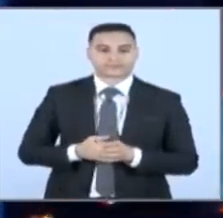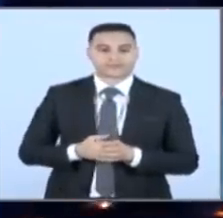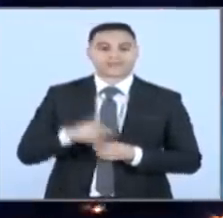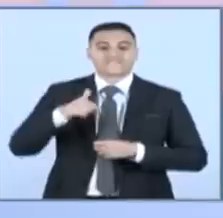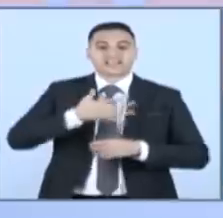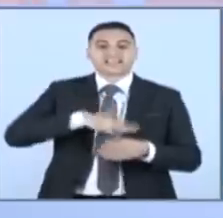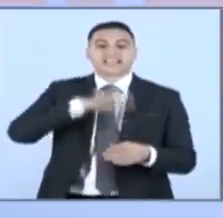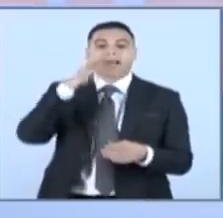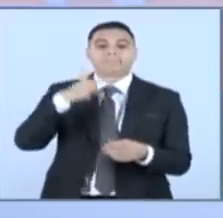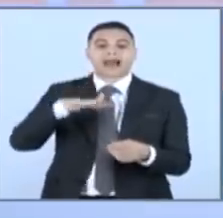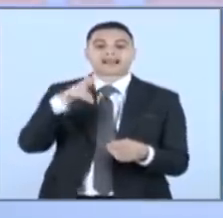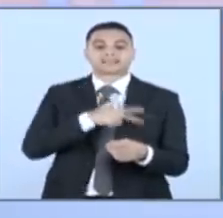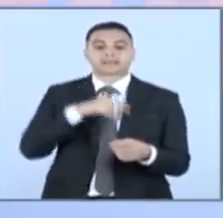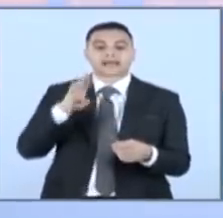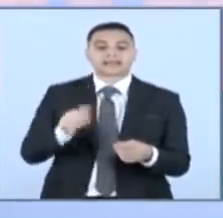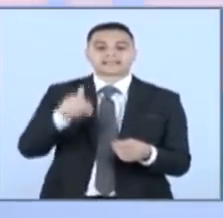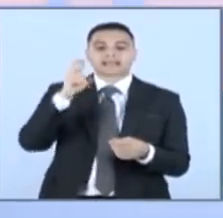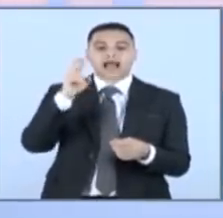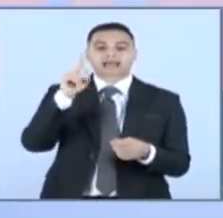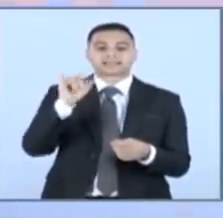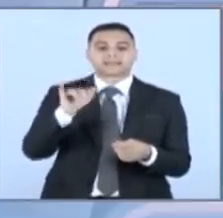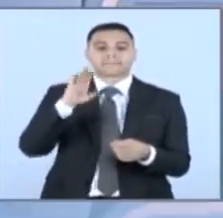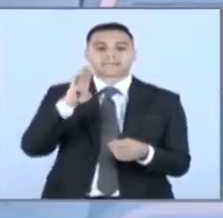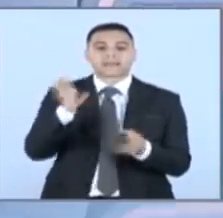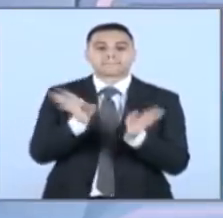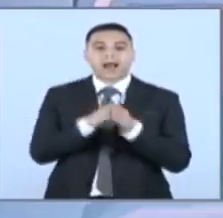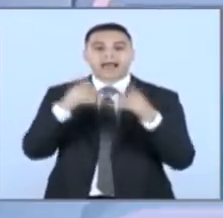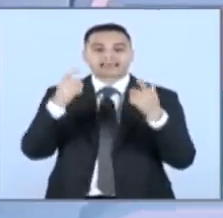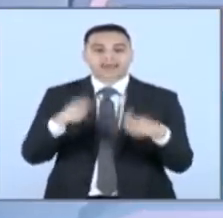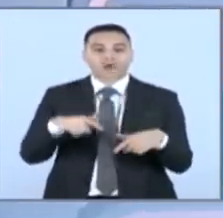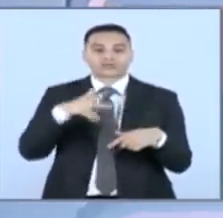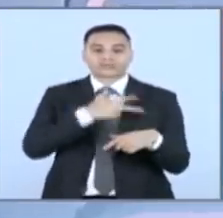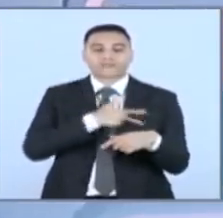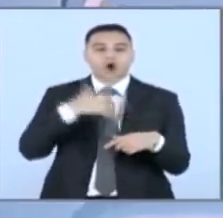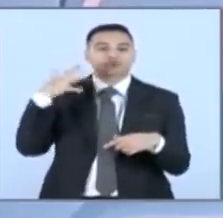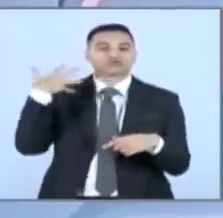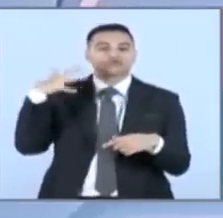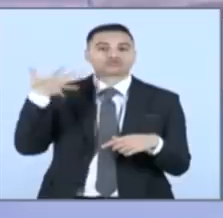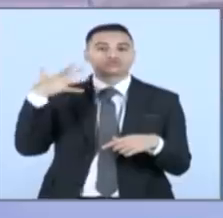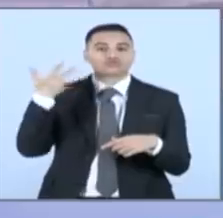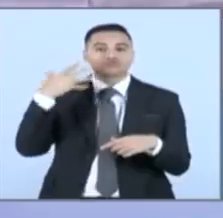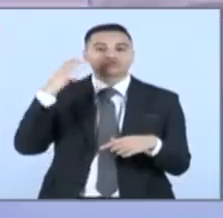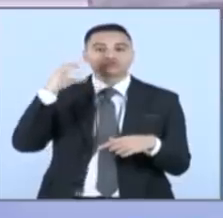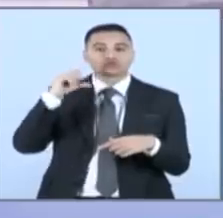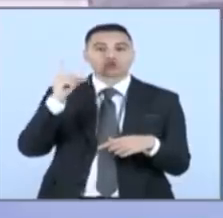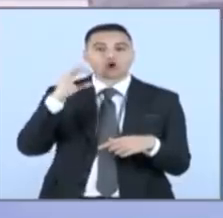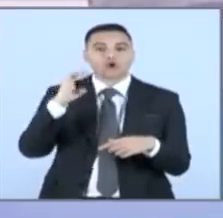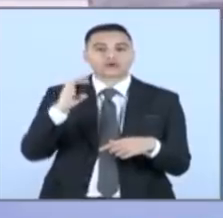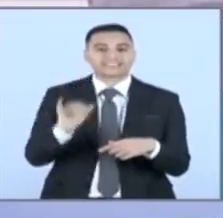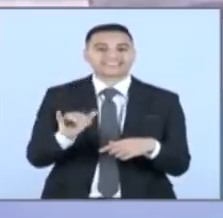يقع جبل كازبك على الحدود بين جورجيا ودولة أخرى، فما هي؟